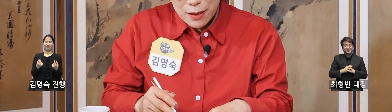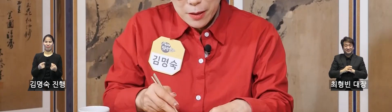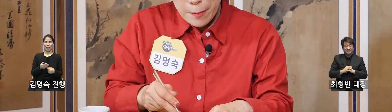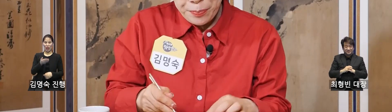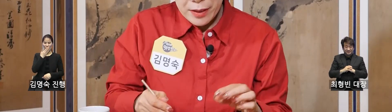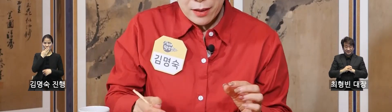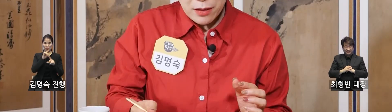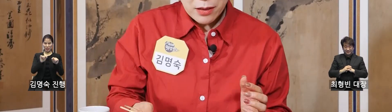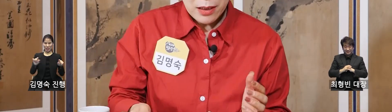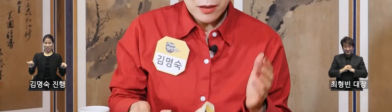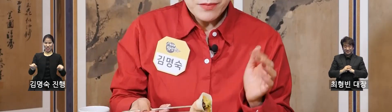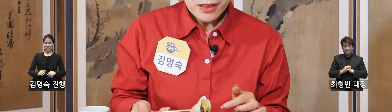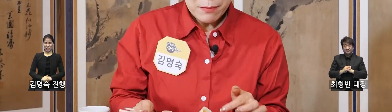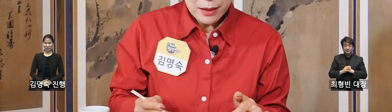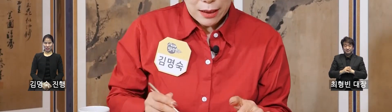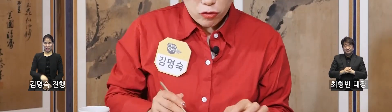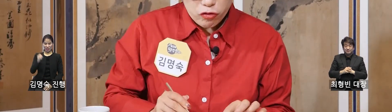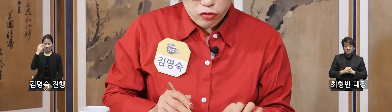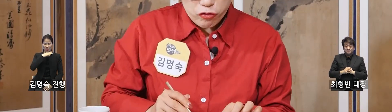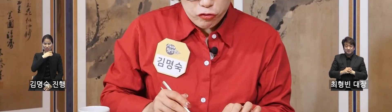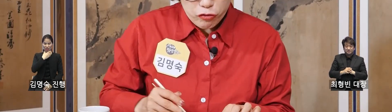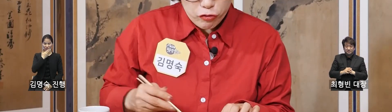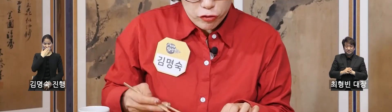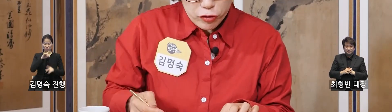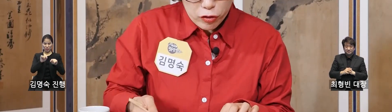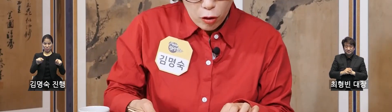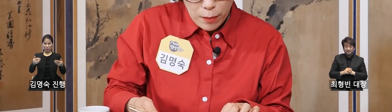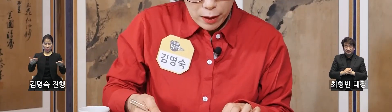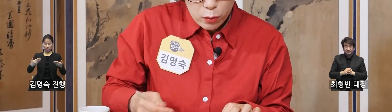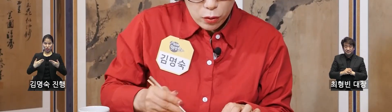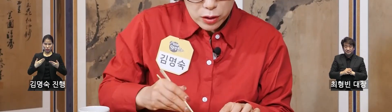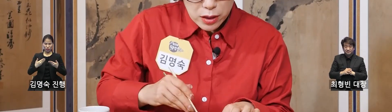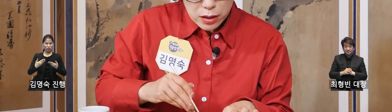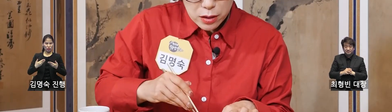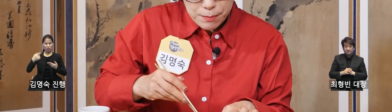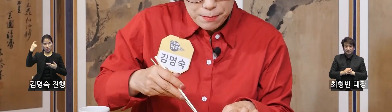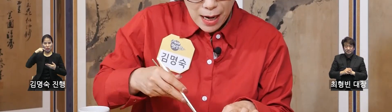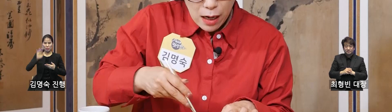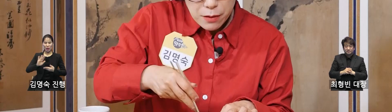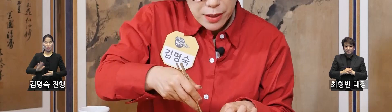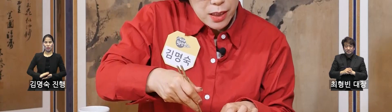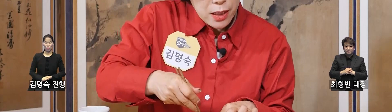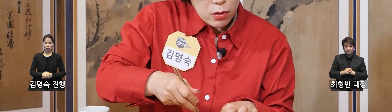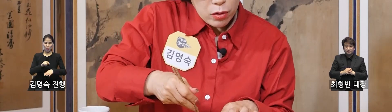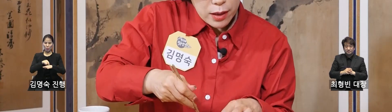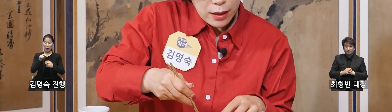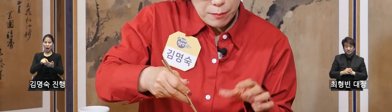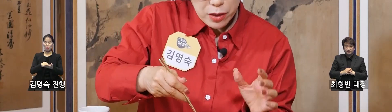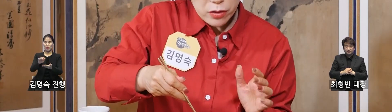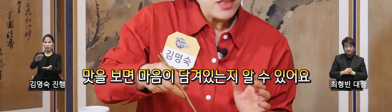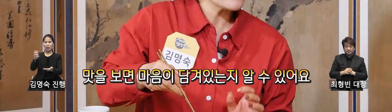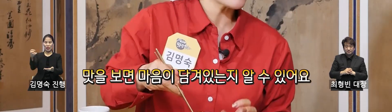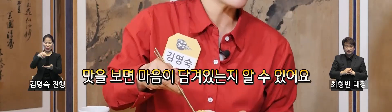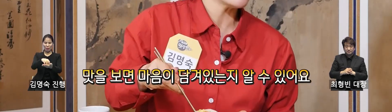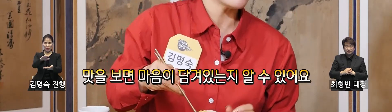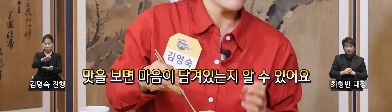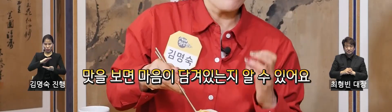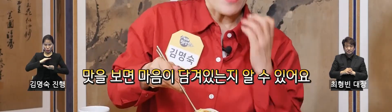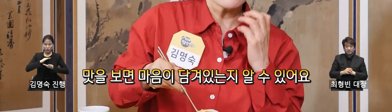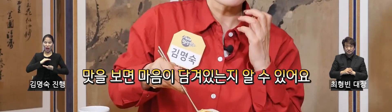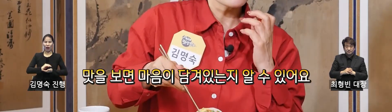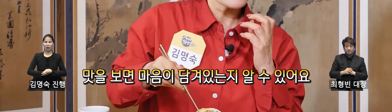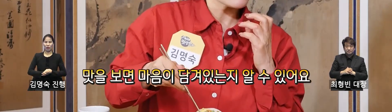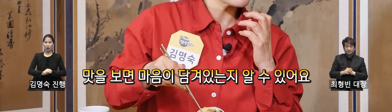그렇잖아요 그냥 음식만 딱 주는거 말고 그 마을이 거기에 담겨져 있는가는